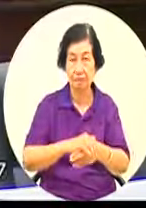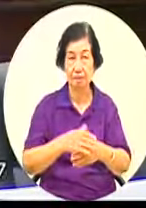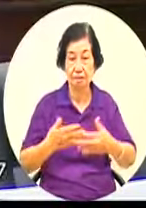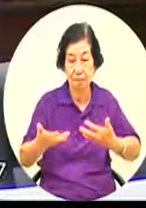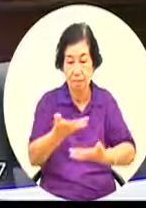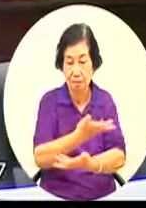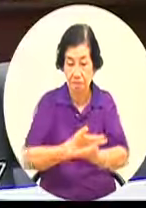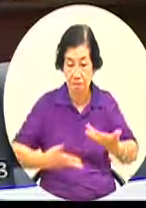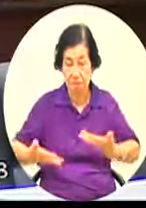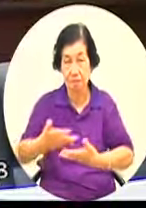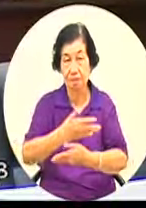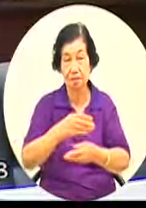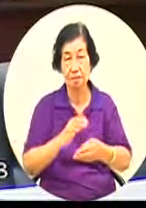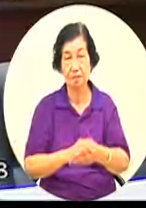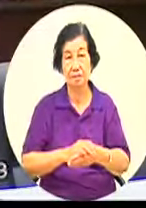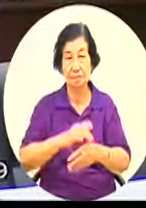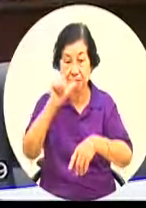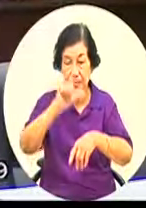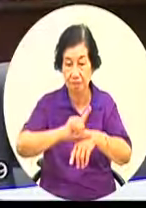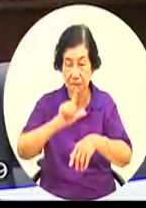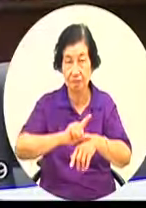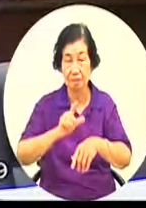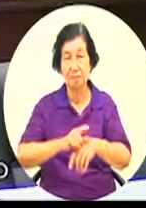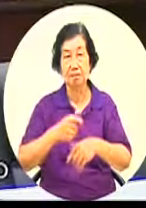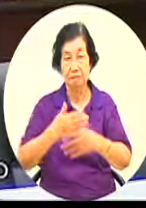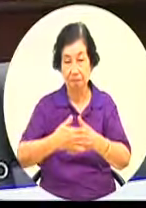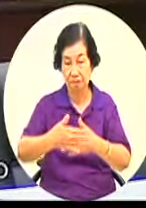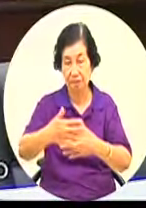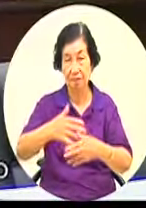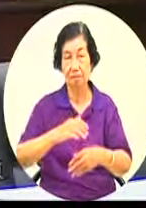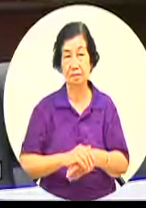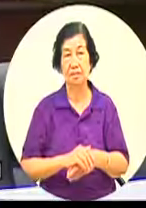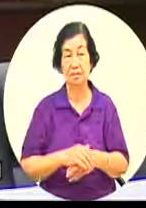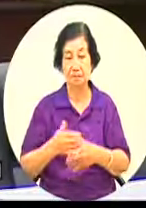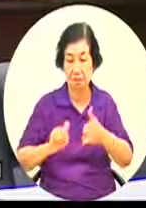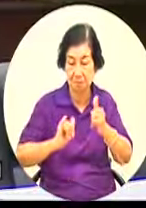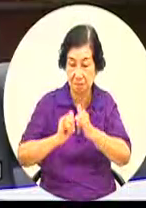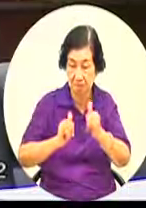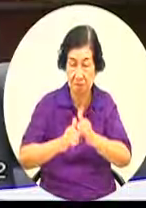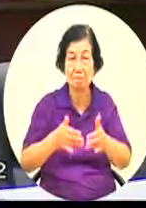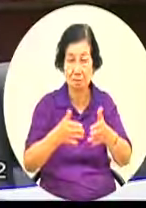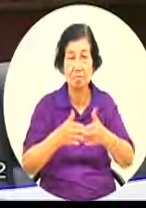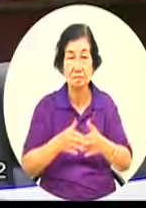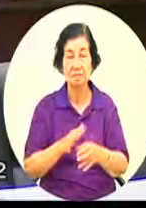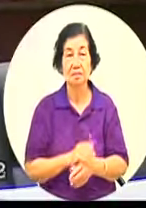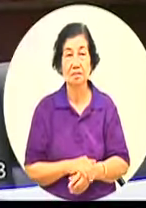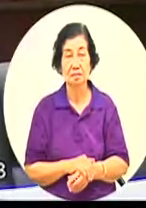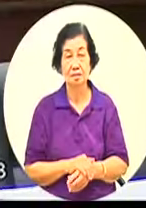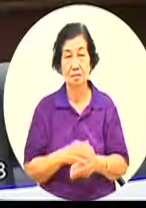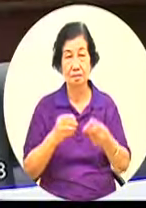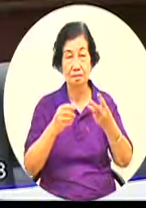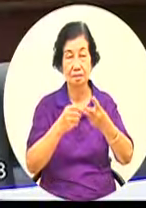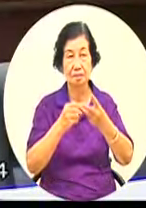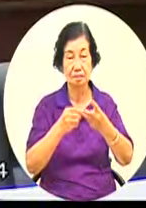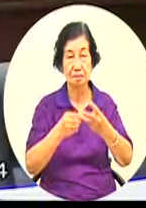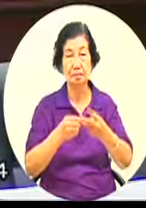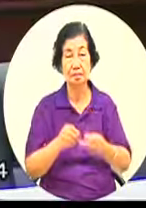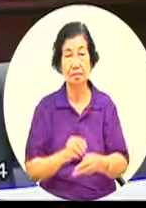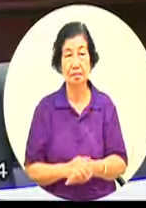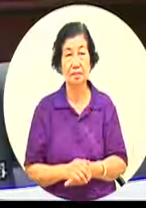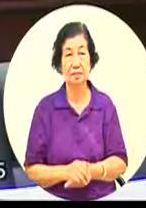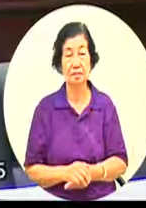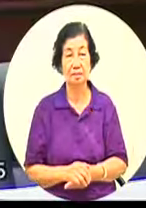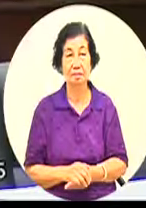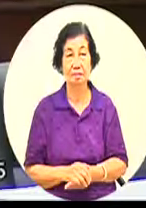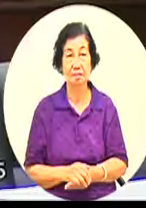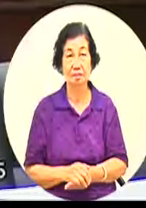程，这个社会太需要沟通了，这个社会太需要沟通的课程。第三个是像一